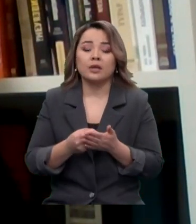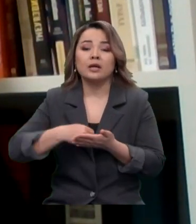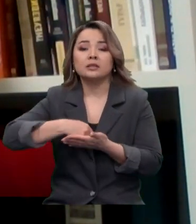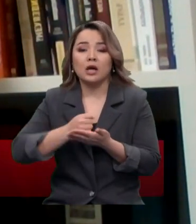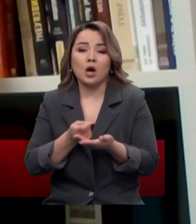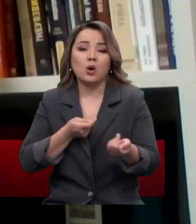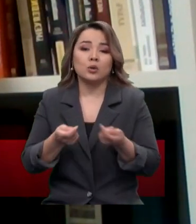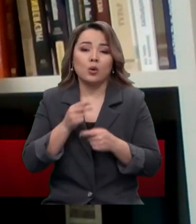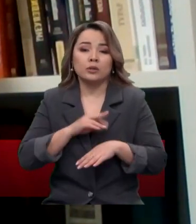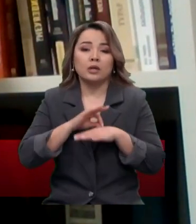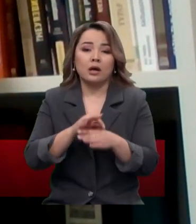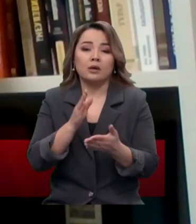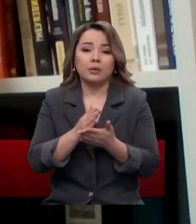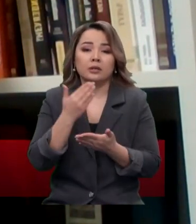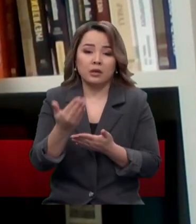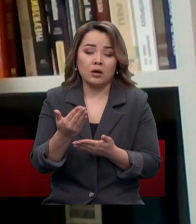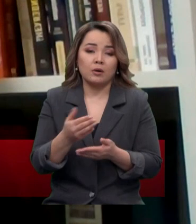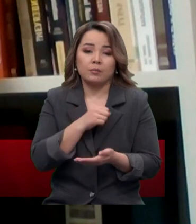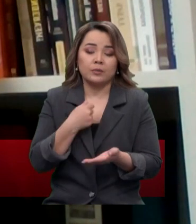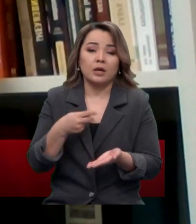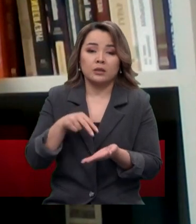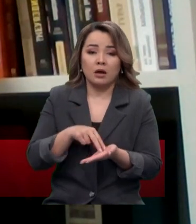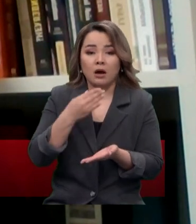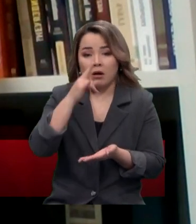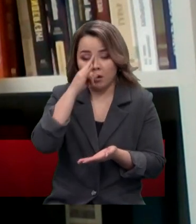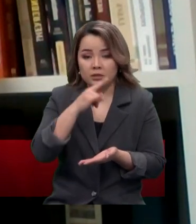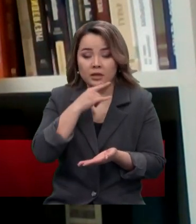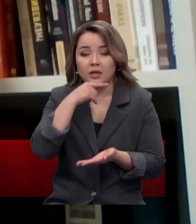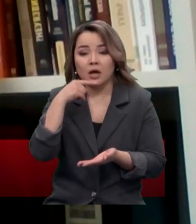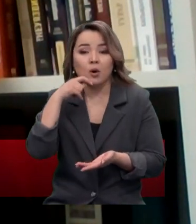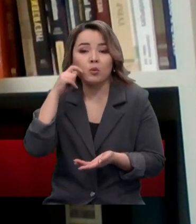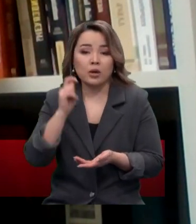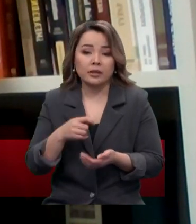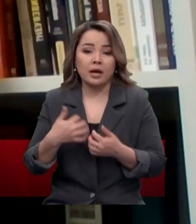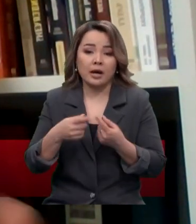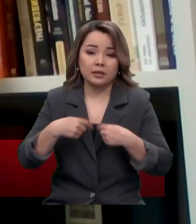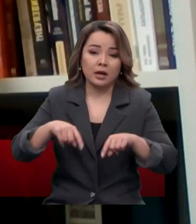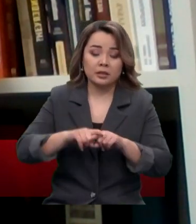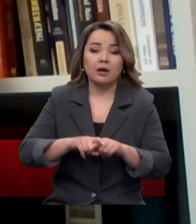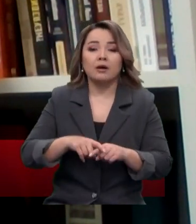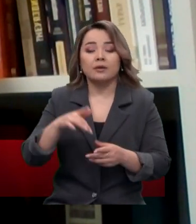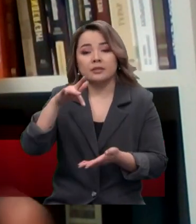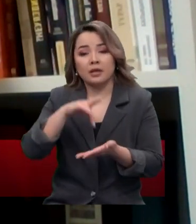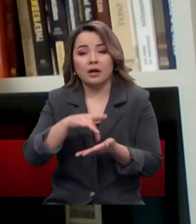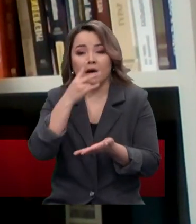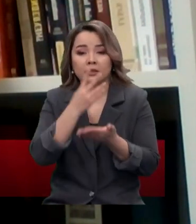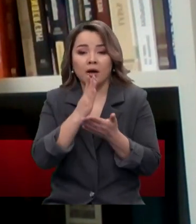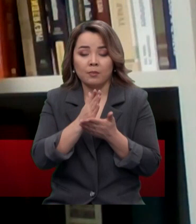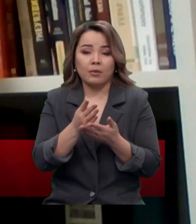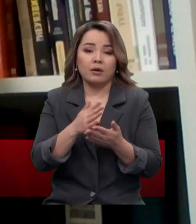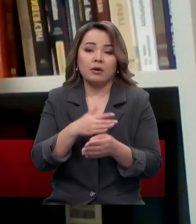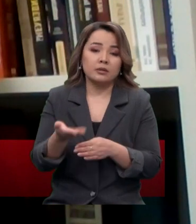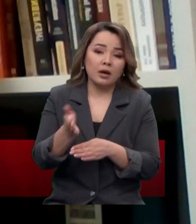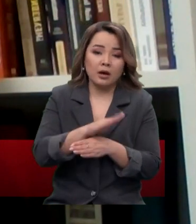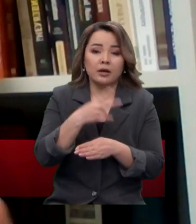бітімгерлік рөлін атқарып келген. Бұл тұрғыдан алғанда Қазақстан Ресей мен Украина арасында бір нейтралды аймақ болады, яғни